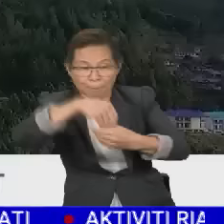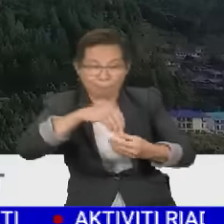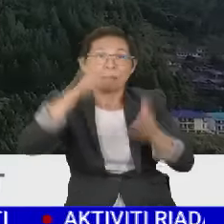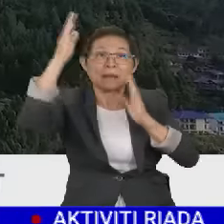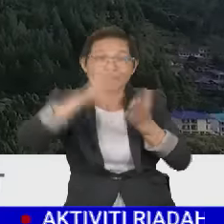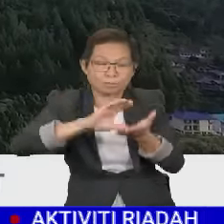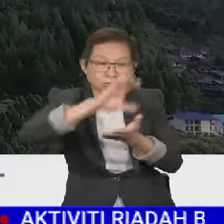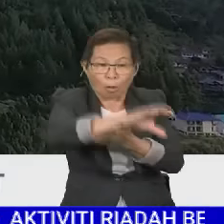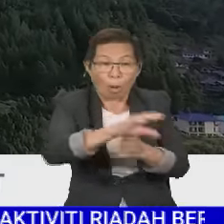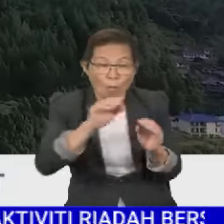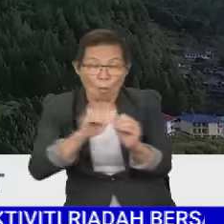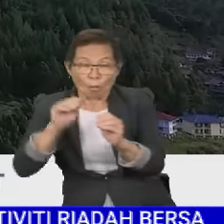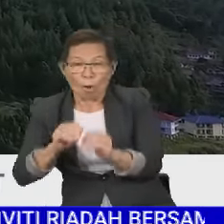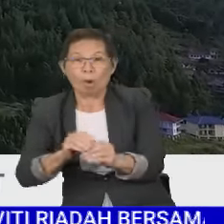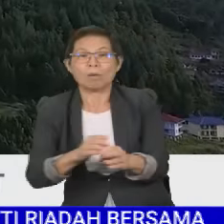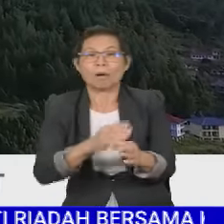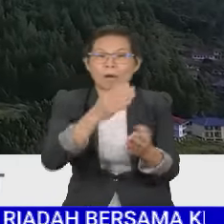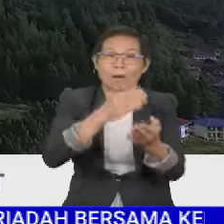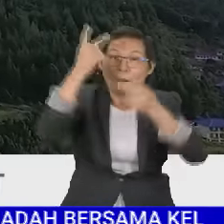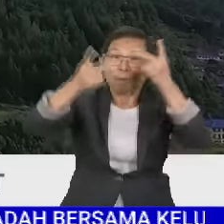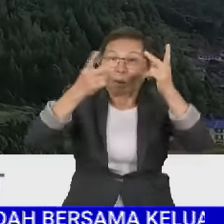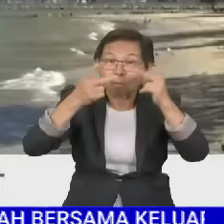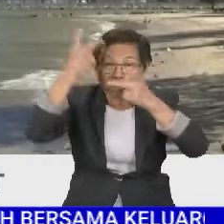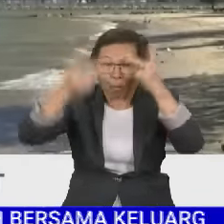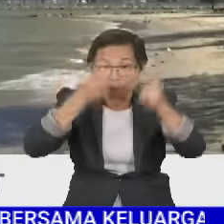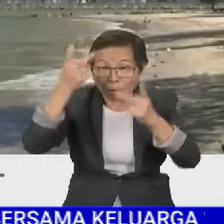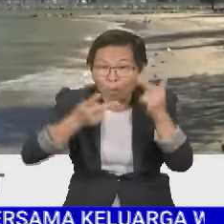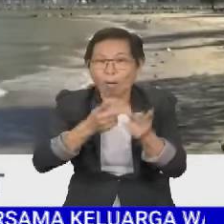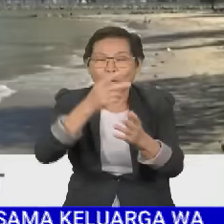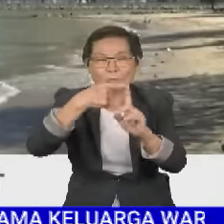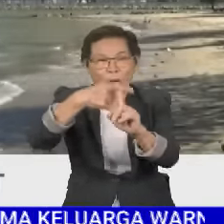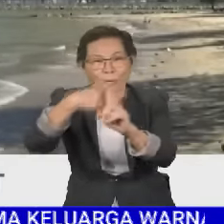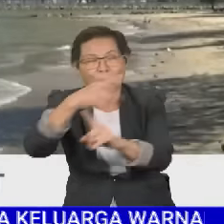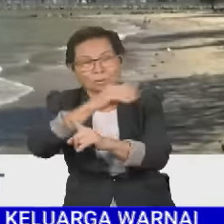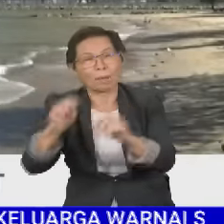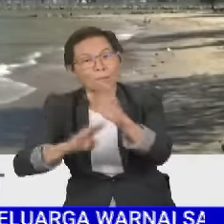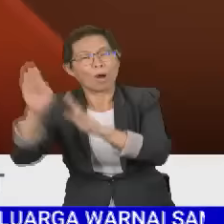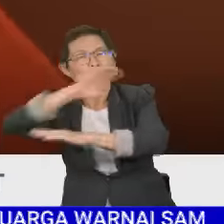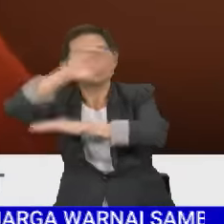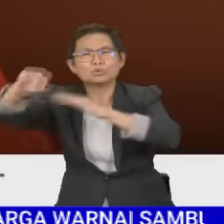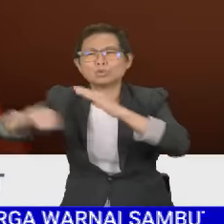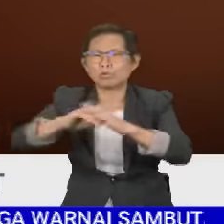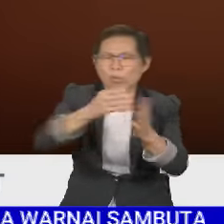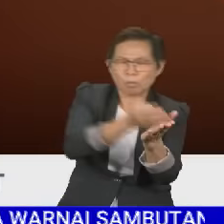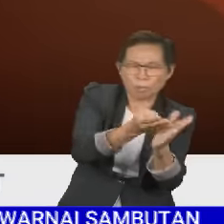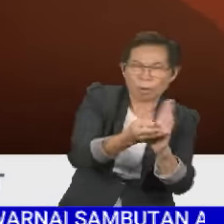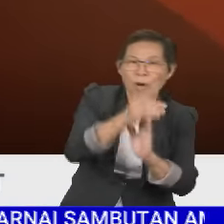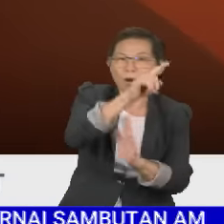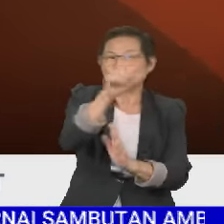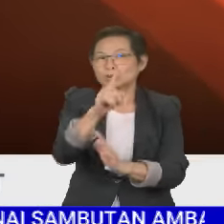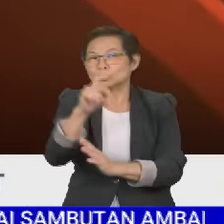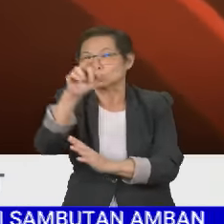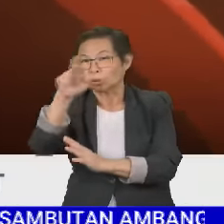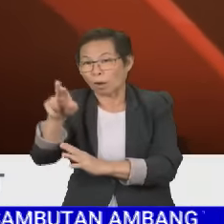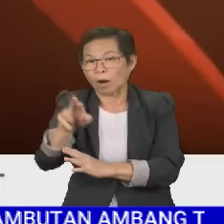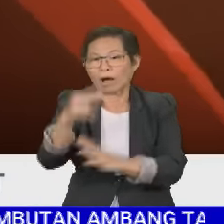Perkembangan positif sektor pelancungan serta pelaksanaan program pembangunan di semua sektor 7r anak kelahiran